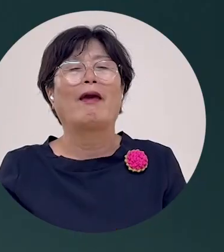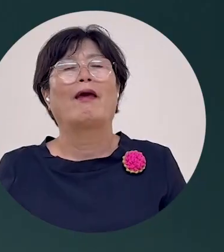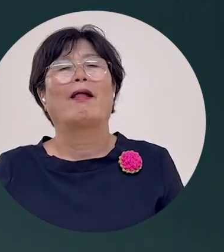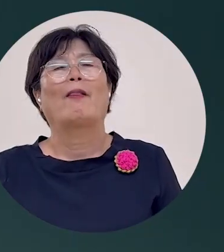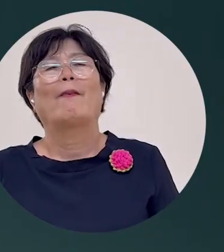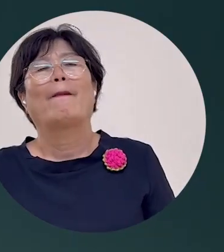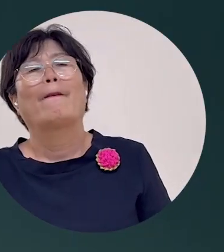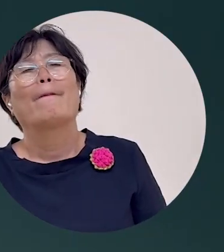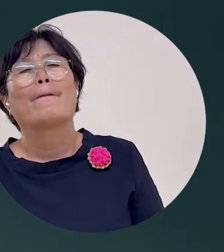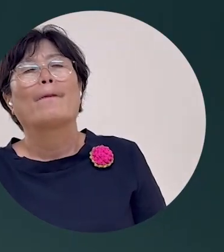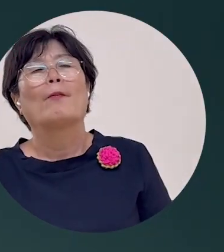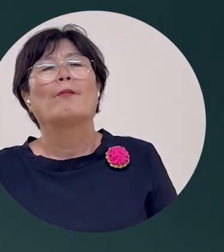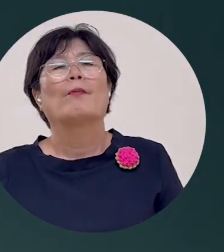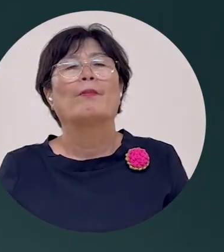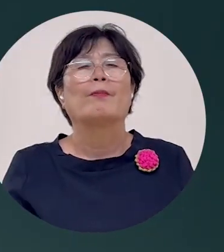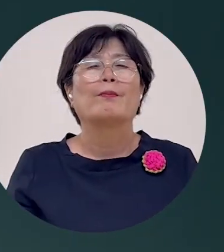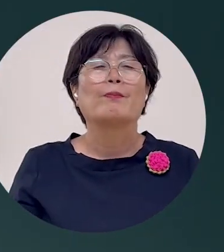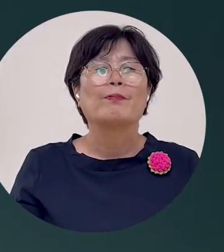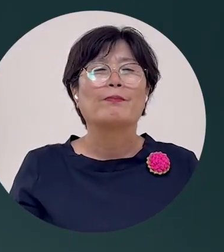중요해요.